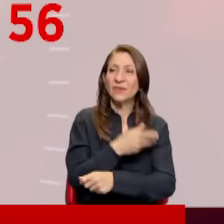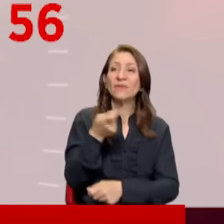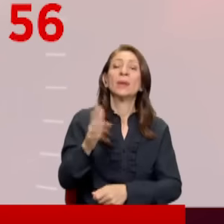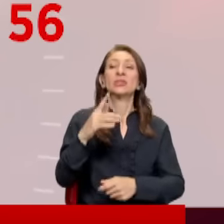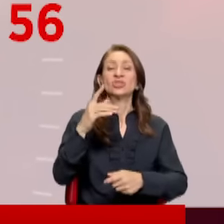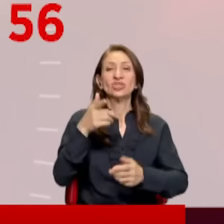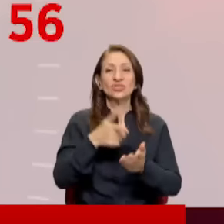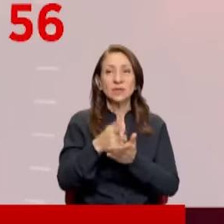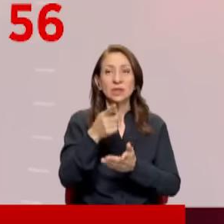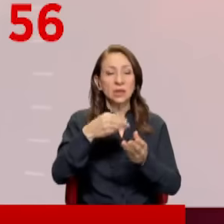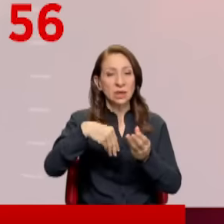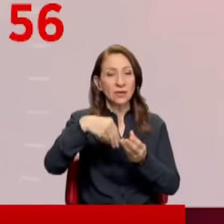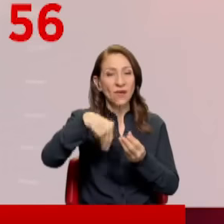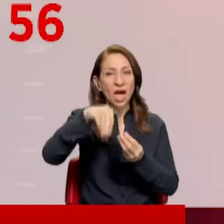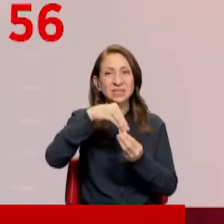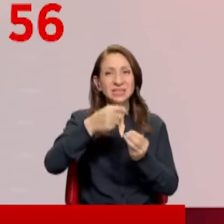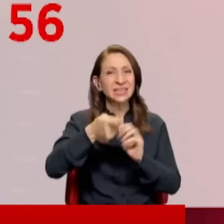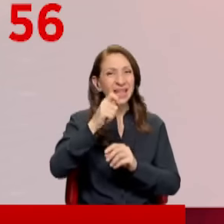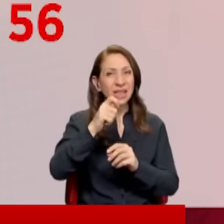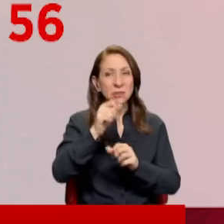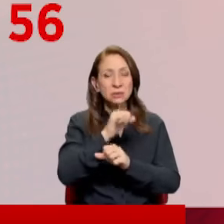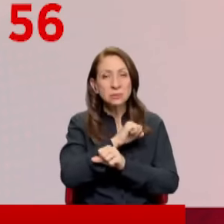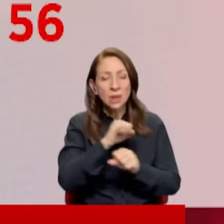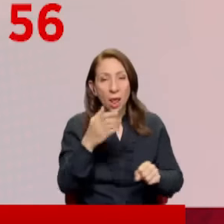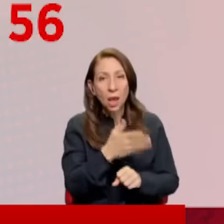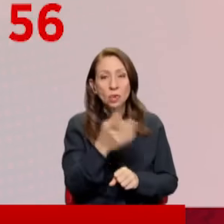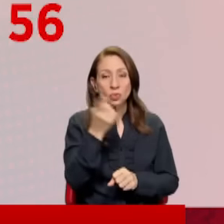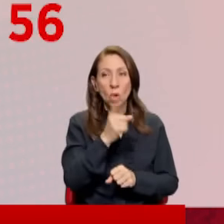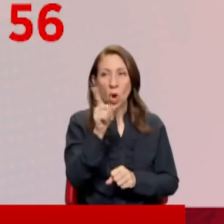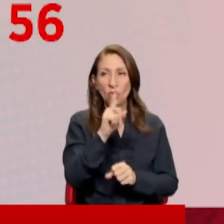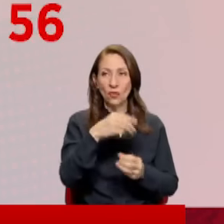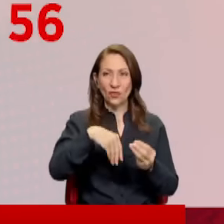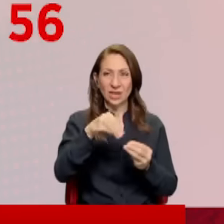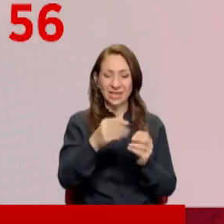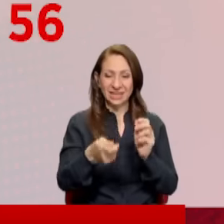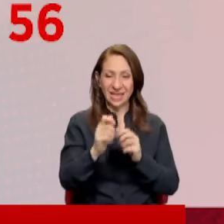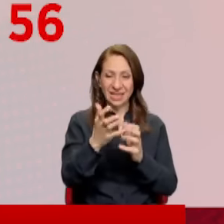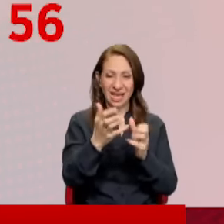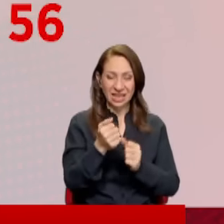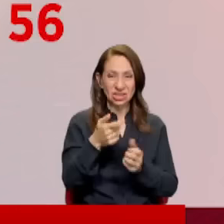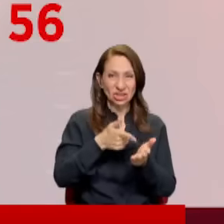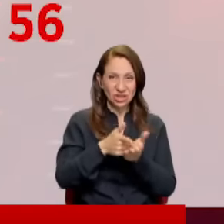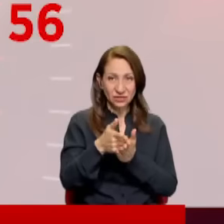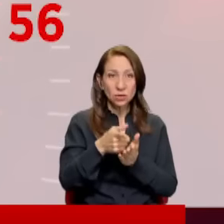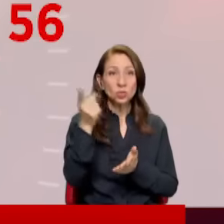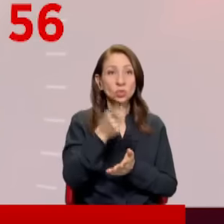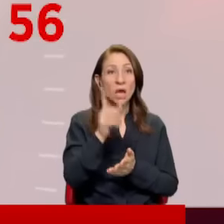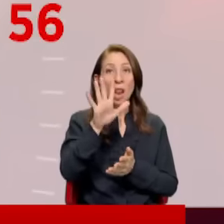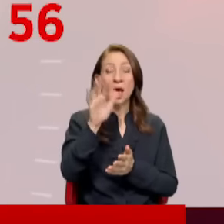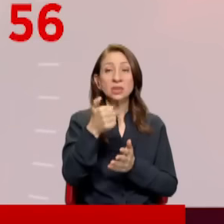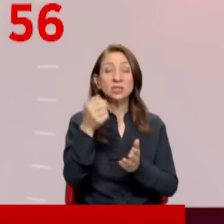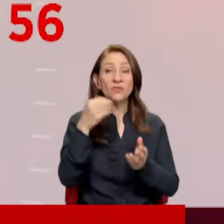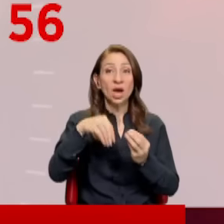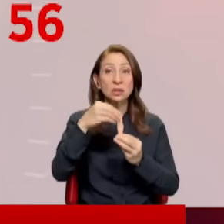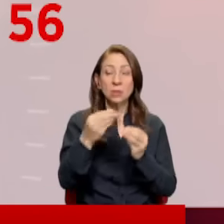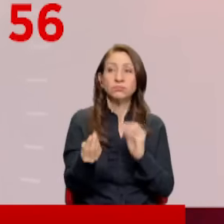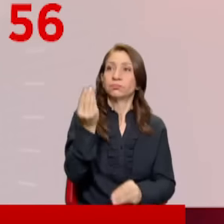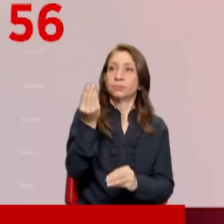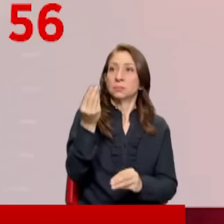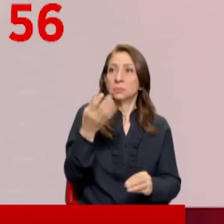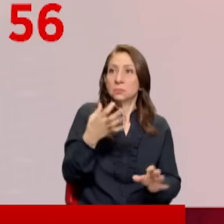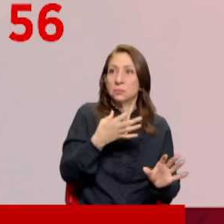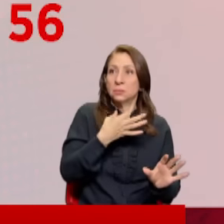çiftçiyi Bir de kredi faizi artışı vurdu geçen yıl % 10'un altında faizle kredi kullanan Çiftçi % 56 faizle karşı karşıya